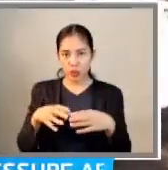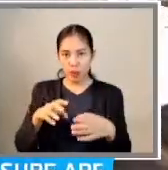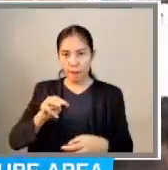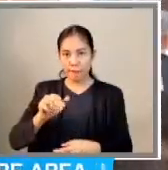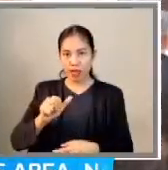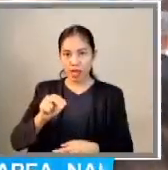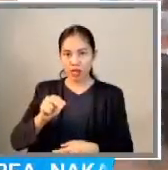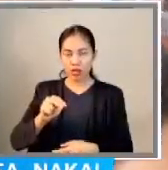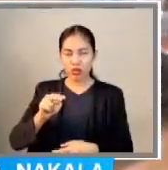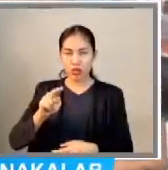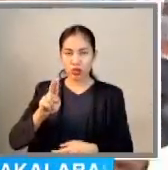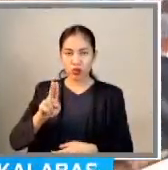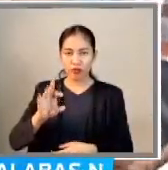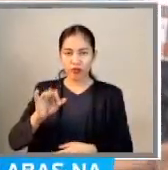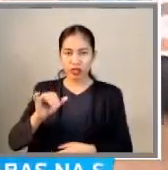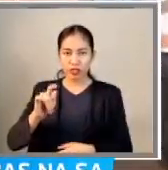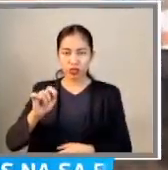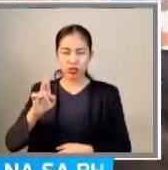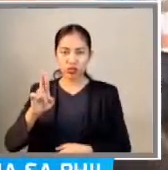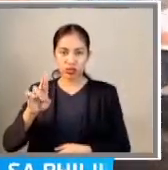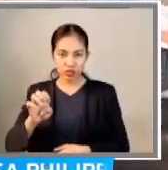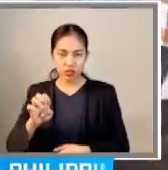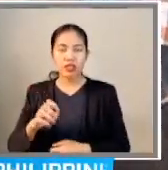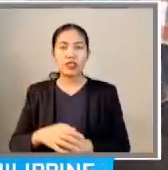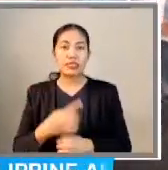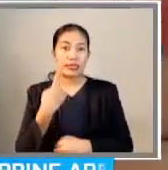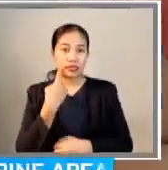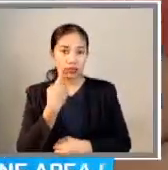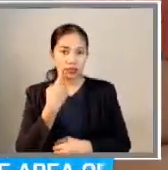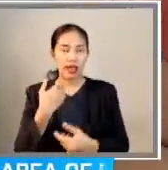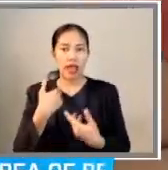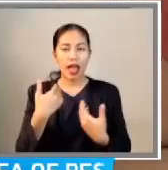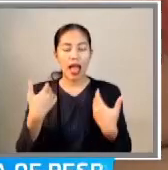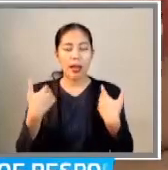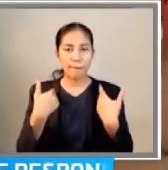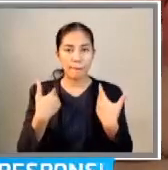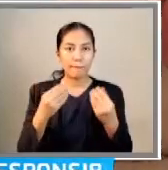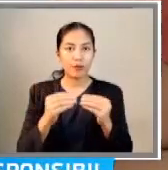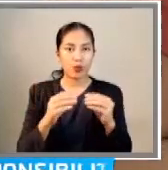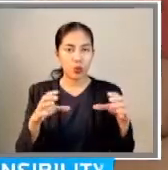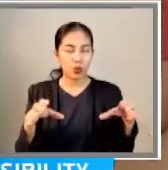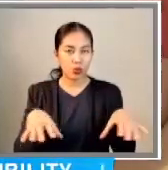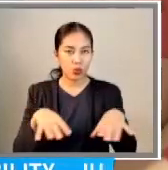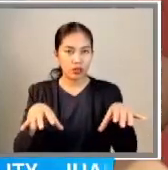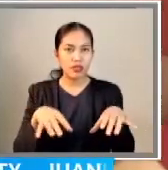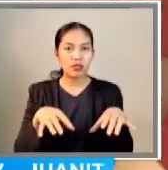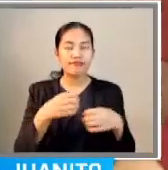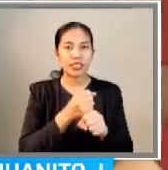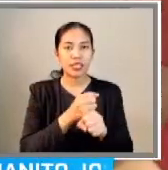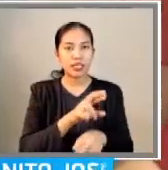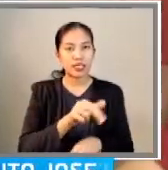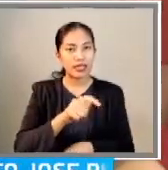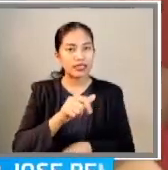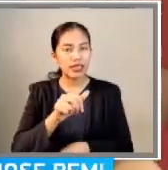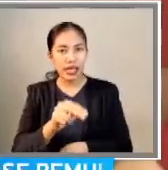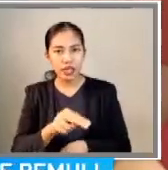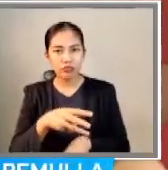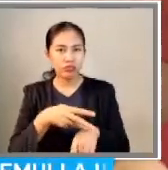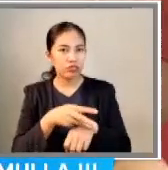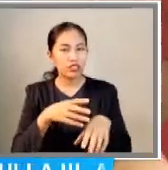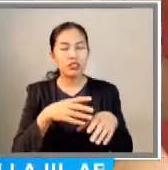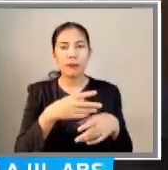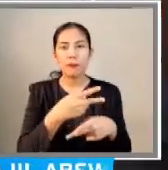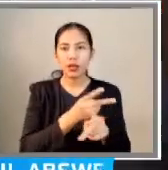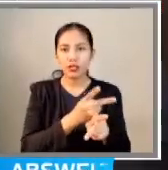na trabaho sa paggawa ng mga rattan at bamboo materials, iba't ibang food products tulad ng tsaa, soup at mga infant formula at